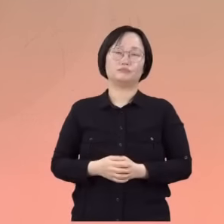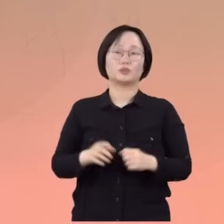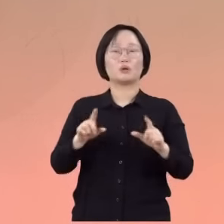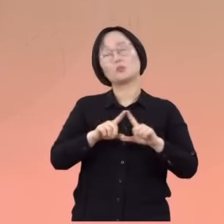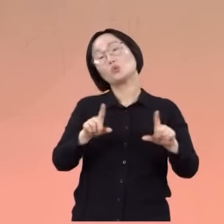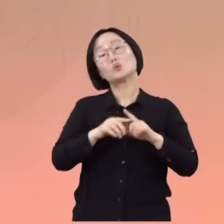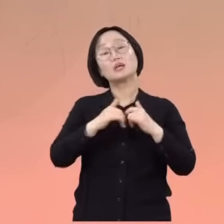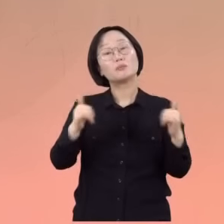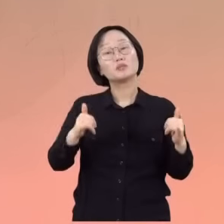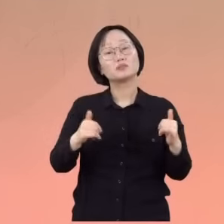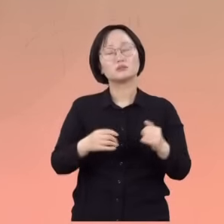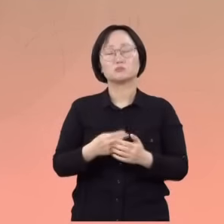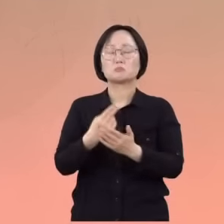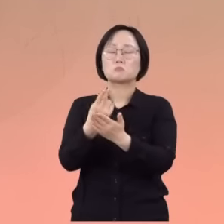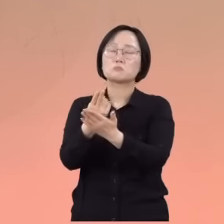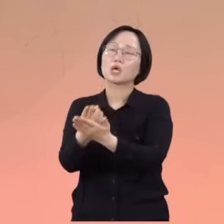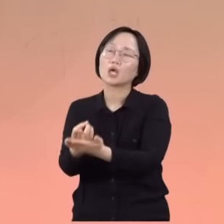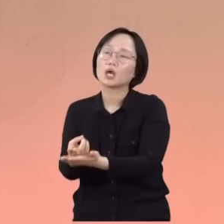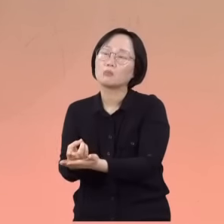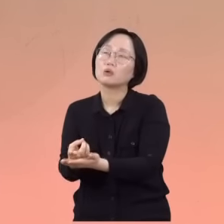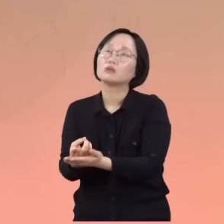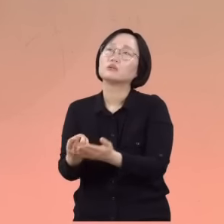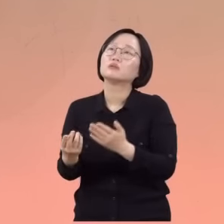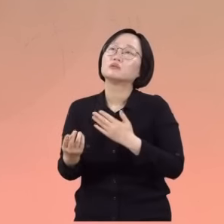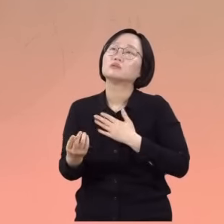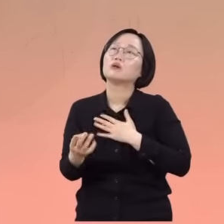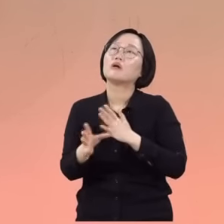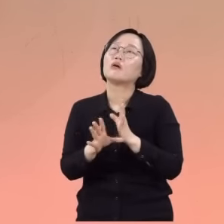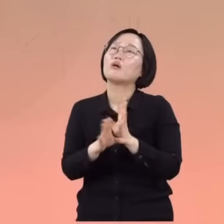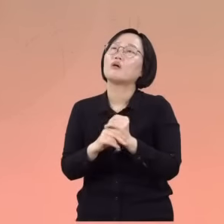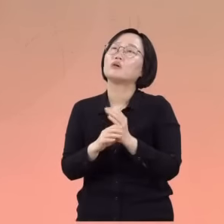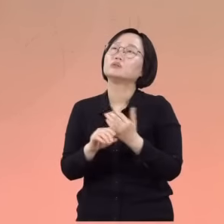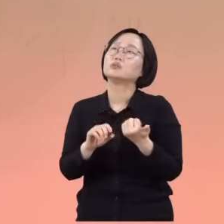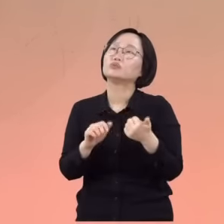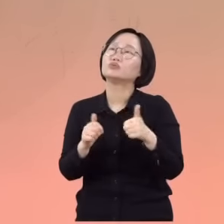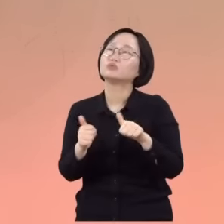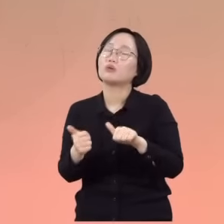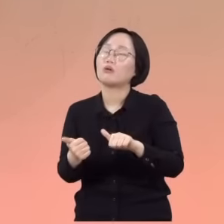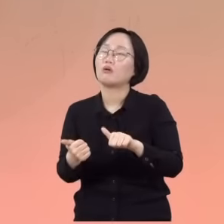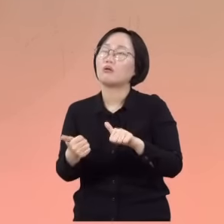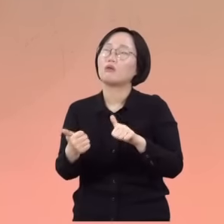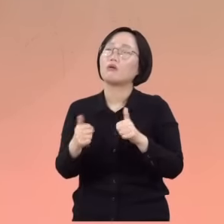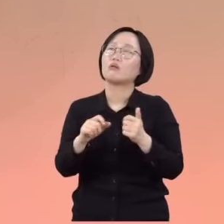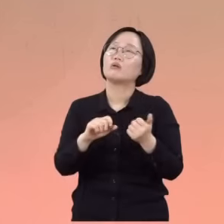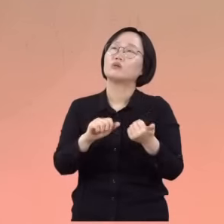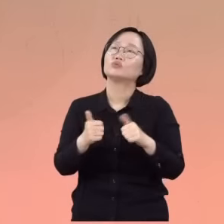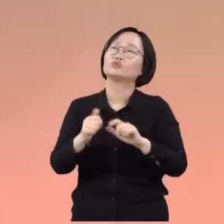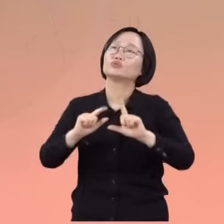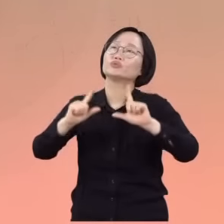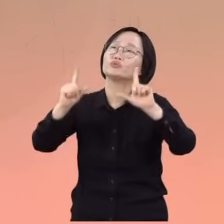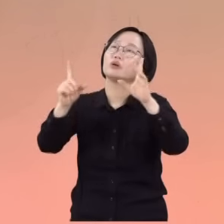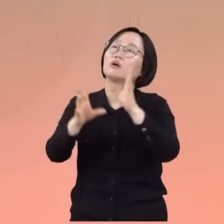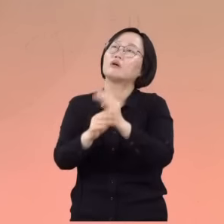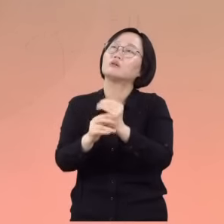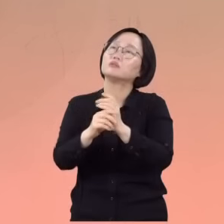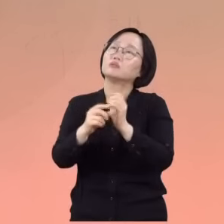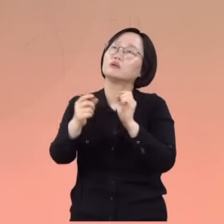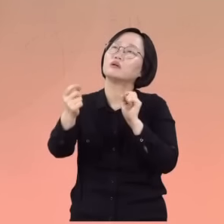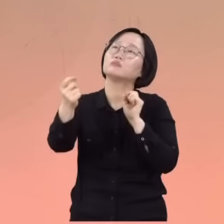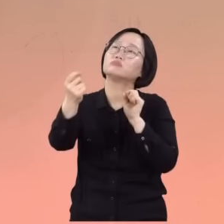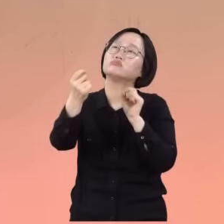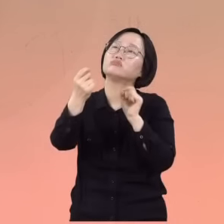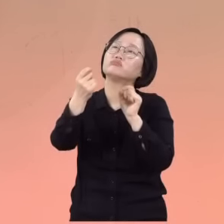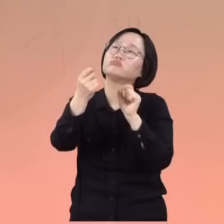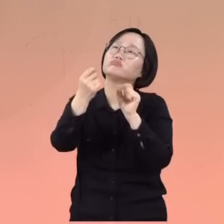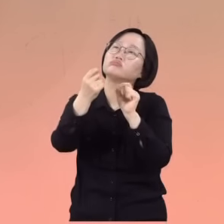죽을 날만을 기다리면서 몸도 마음도 그냥 완전히